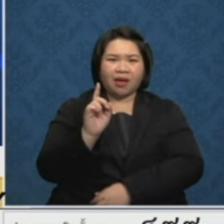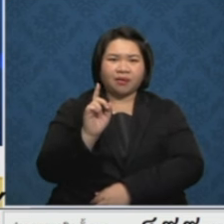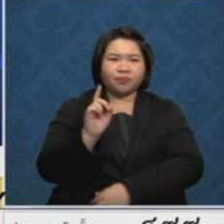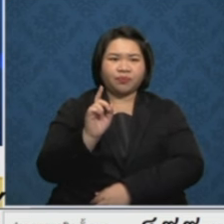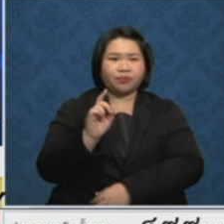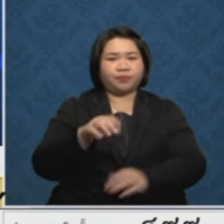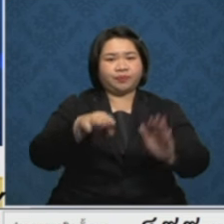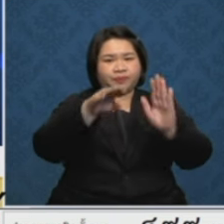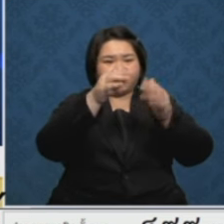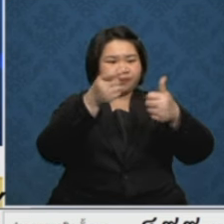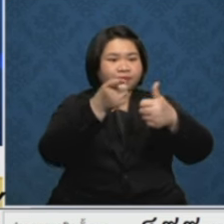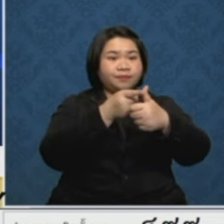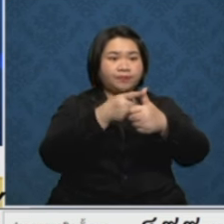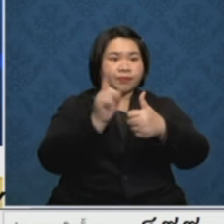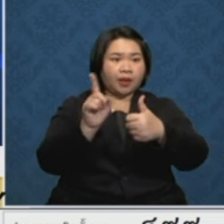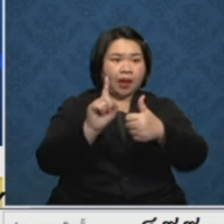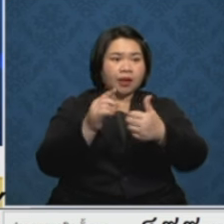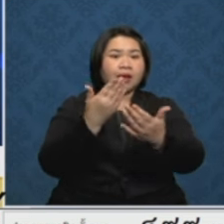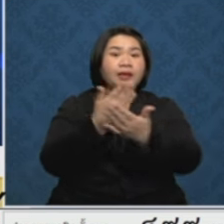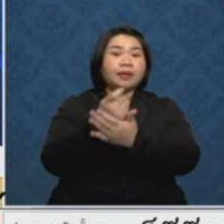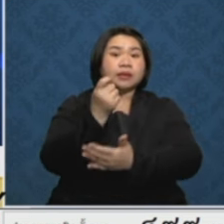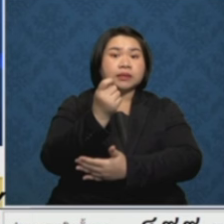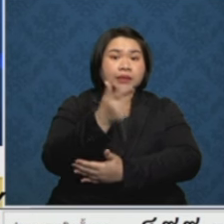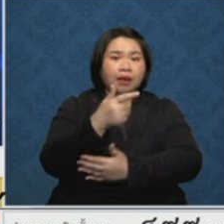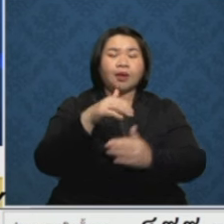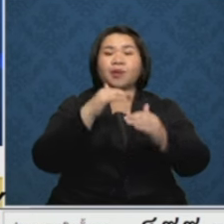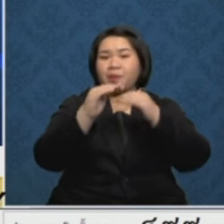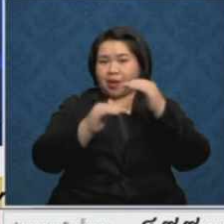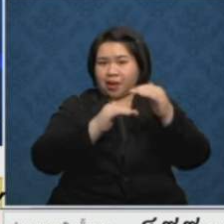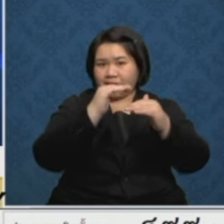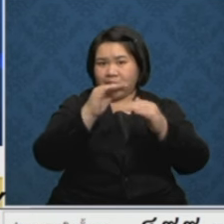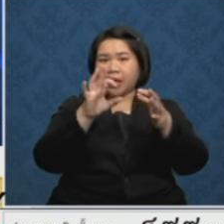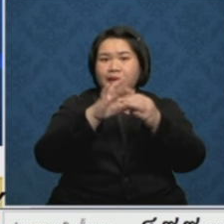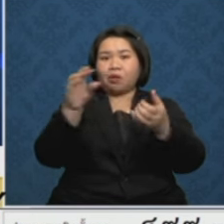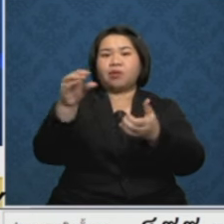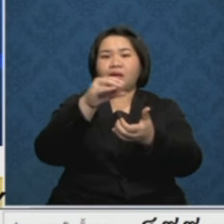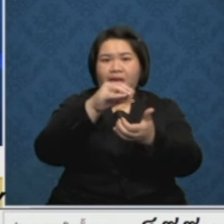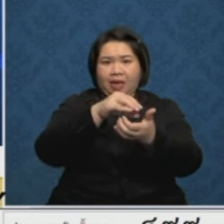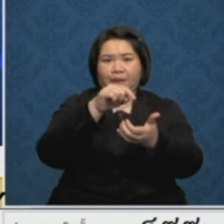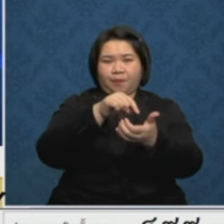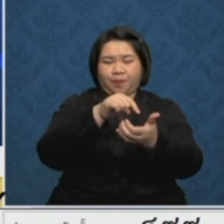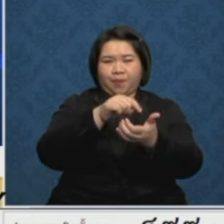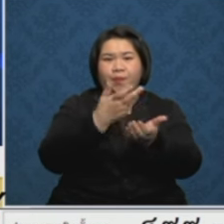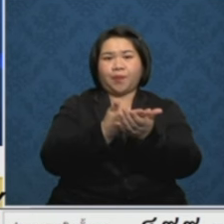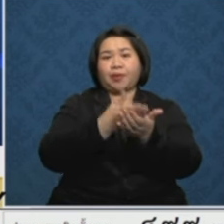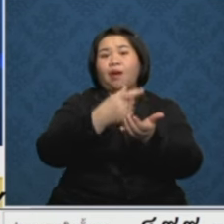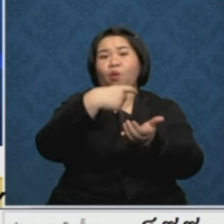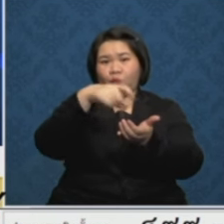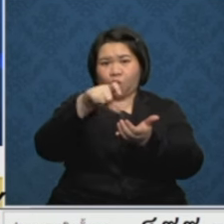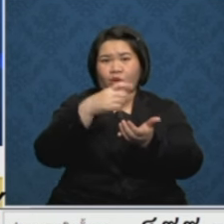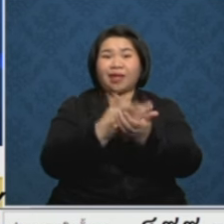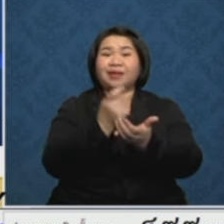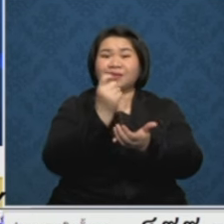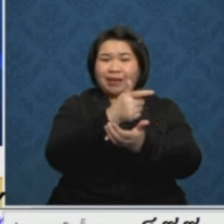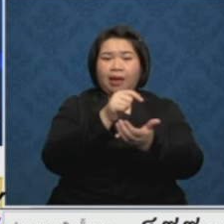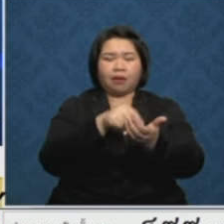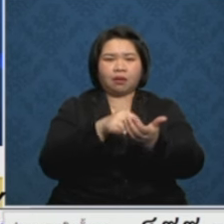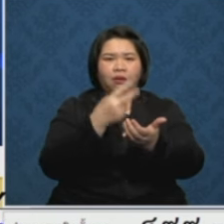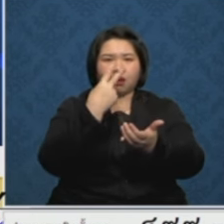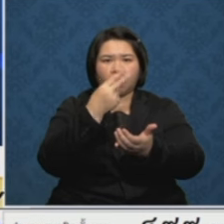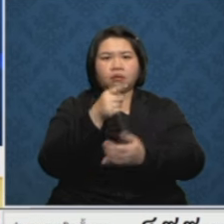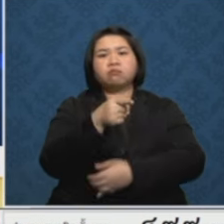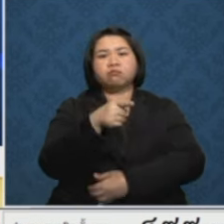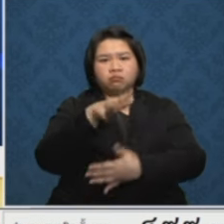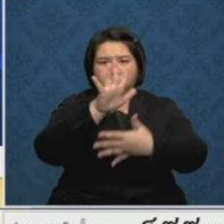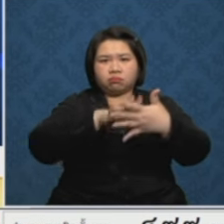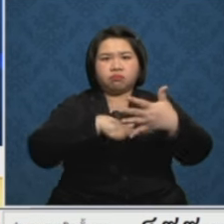ายการที่1 นะคะก็คืองานจ้างเนี่ยพัฒนาแพลตฟอร์มการชำระเงินหรือว่า payment platform เข้าไปดูล่าสุดก็ยังขึ้น